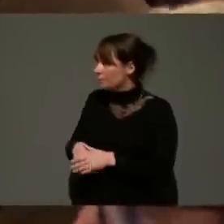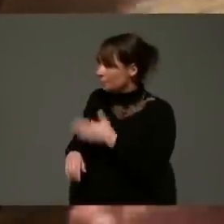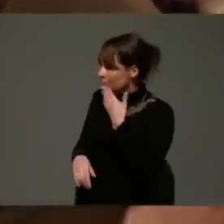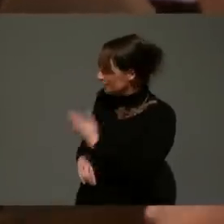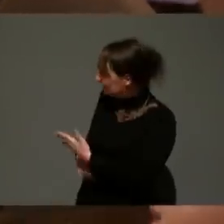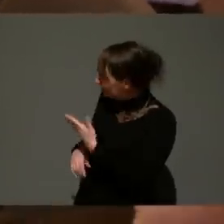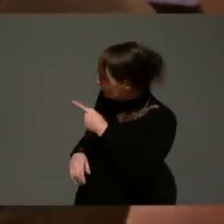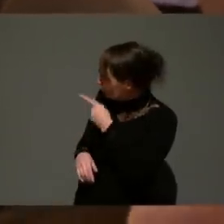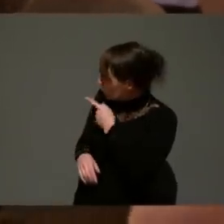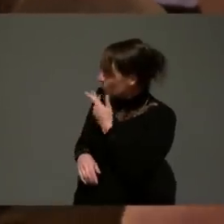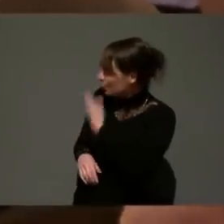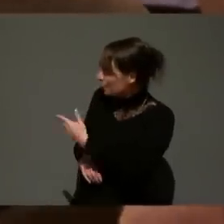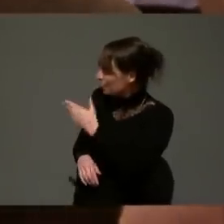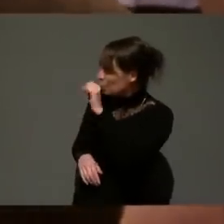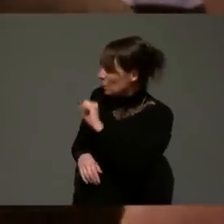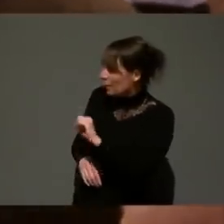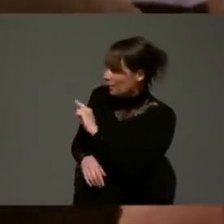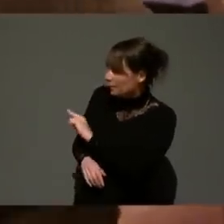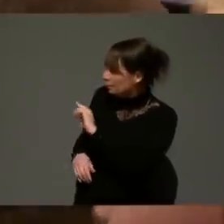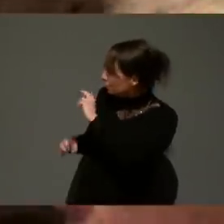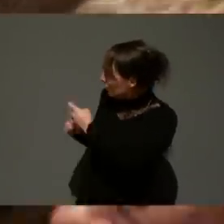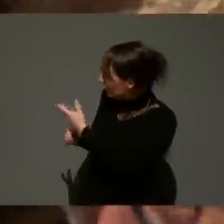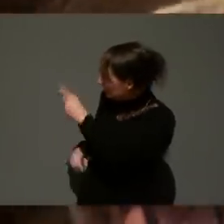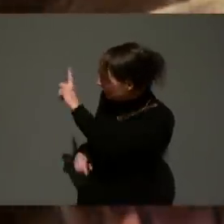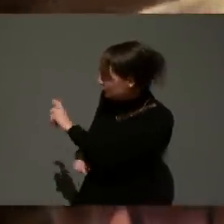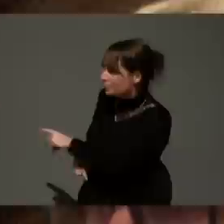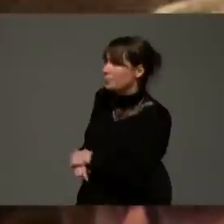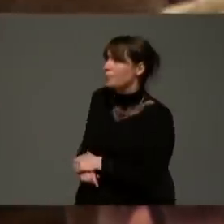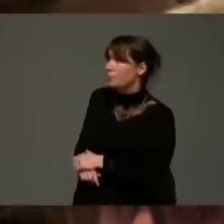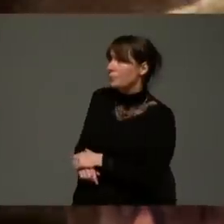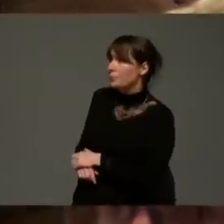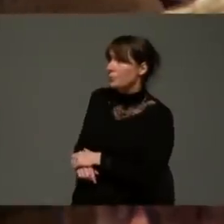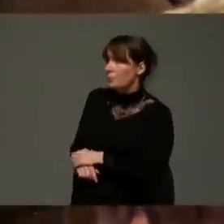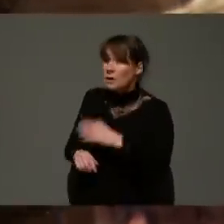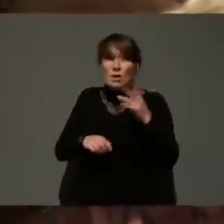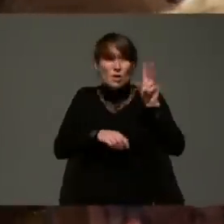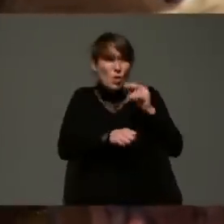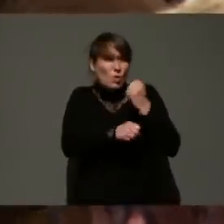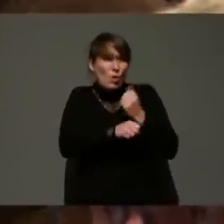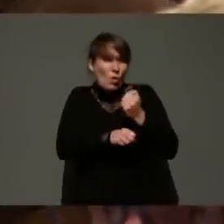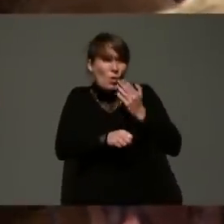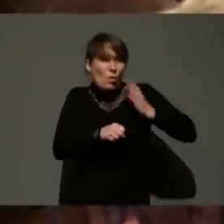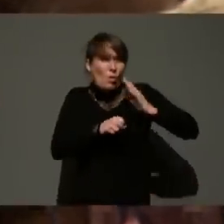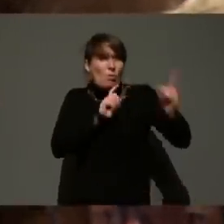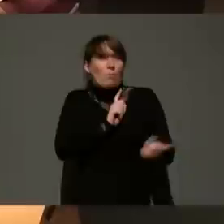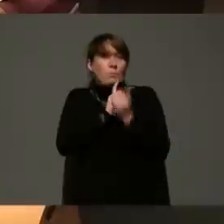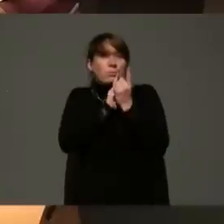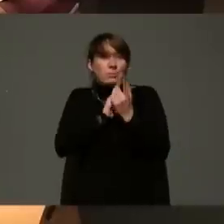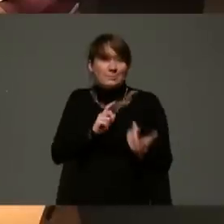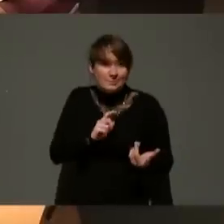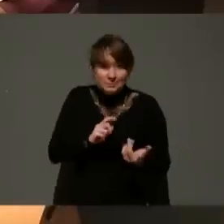docteur. Pierre, tu m'as consulté, ça fait une trentaine d'années. On ne va pas en dire